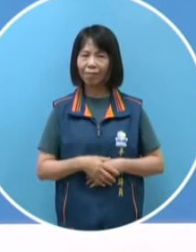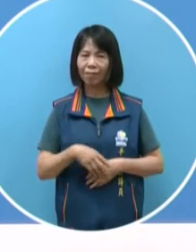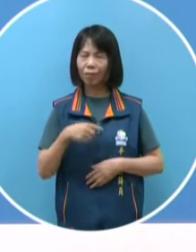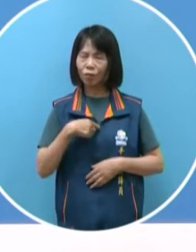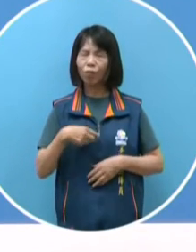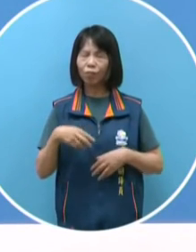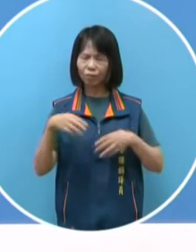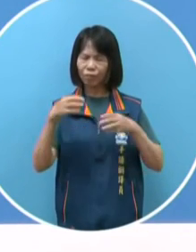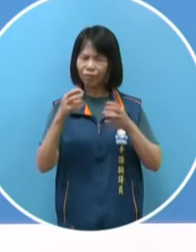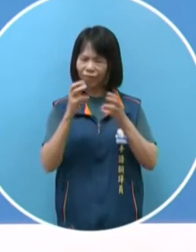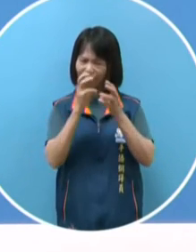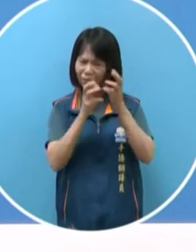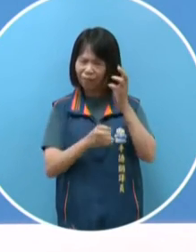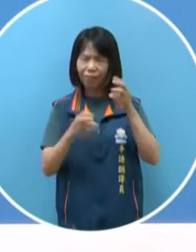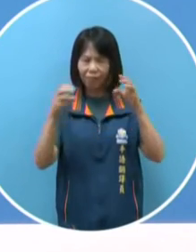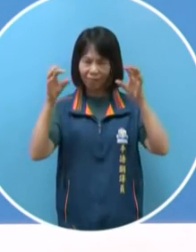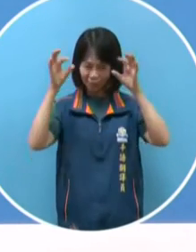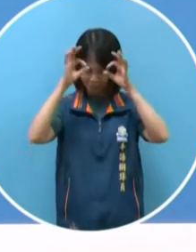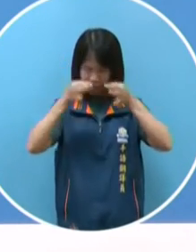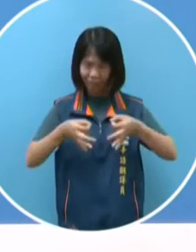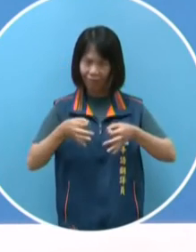心检讨也悉心改进。